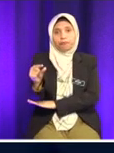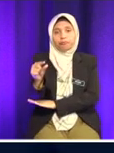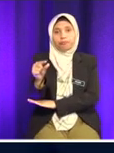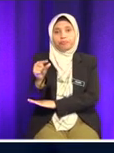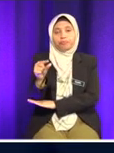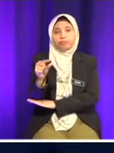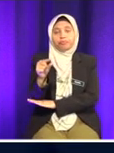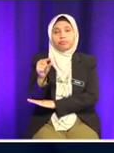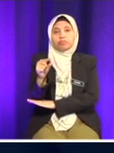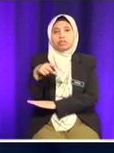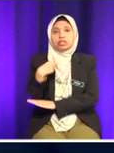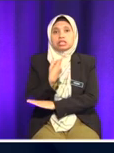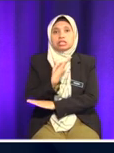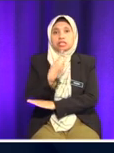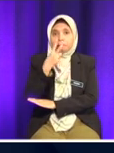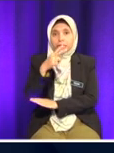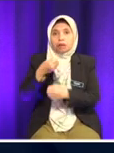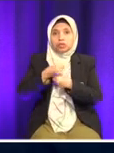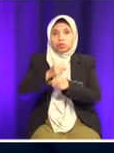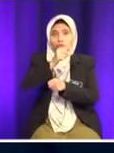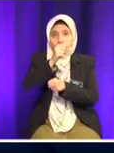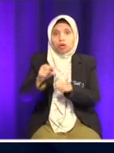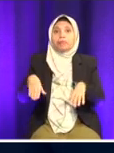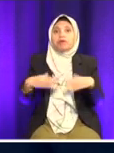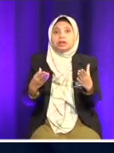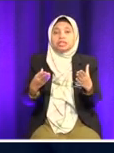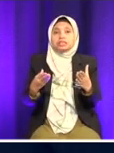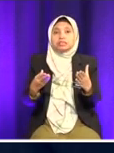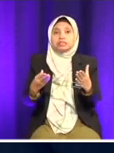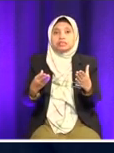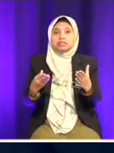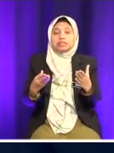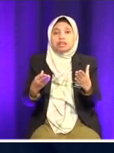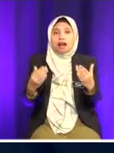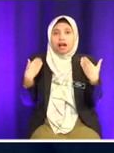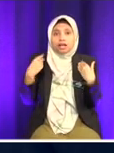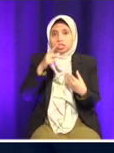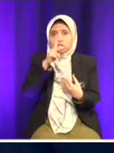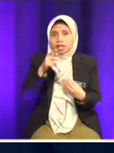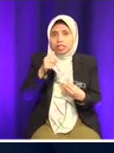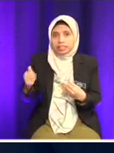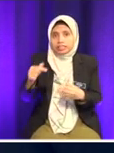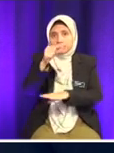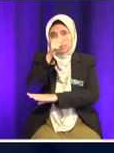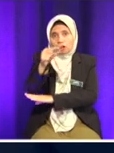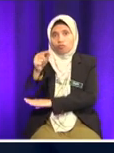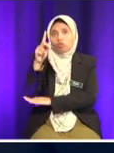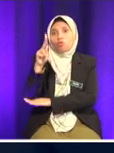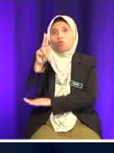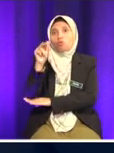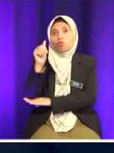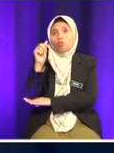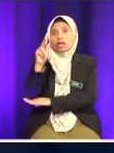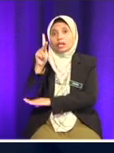k oke sama adek Adakah iye grafik nih